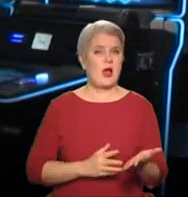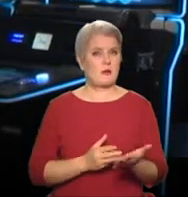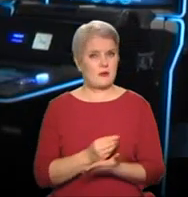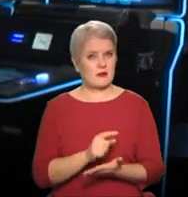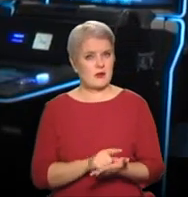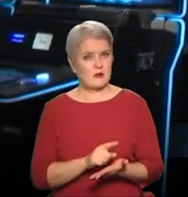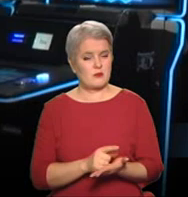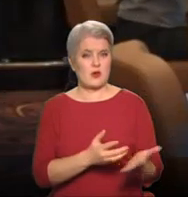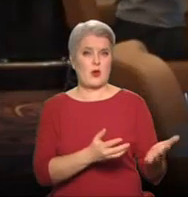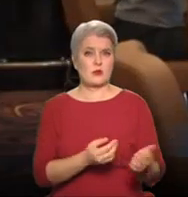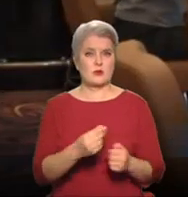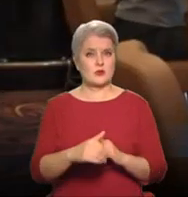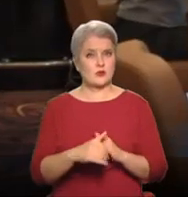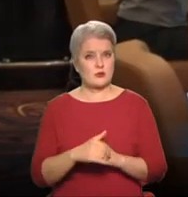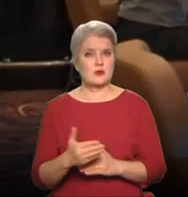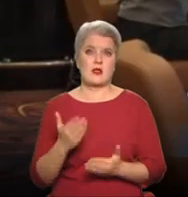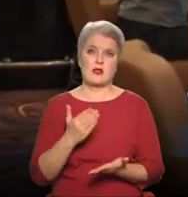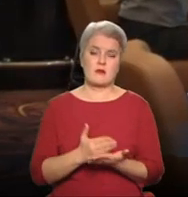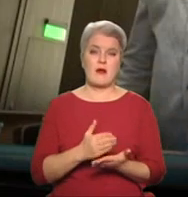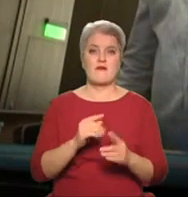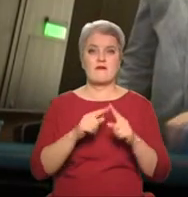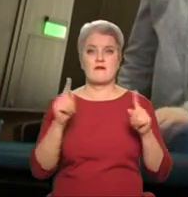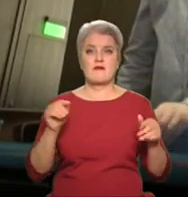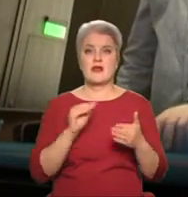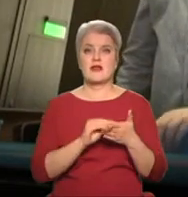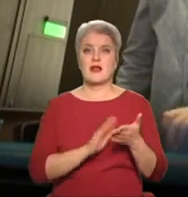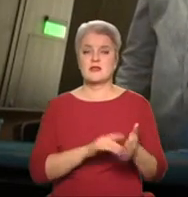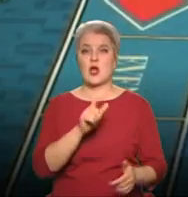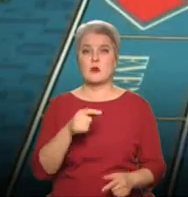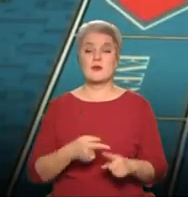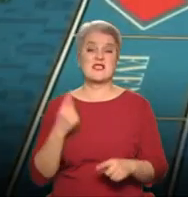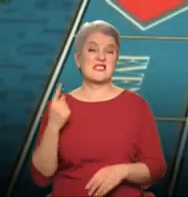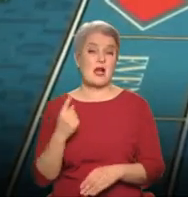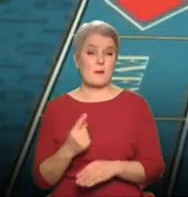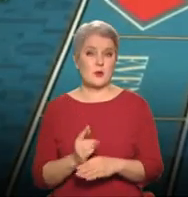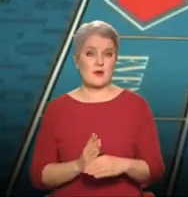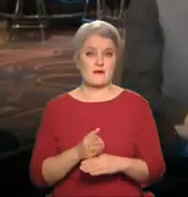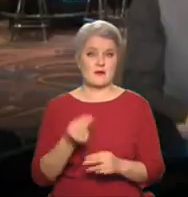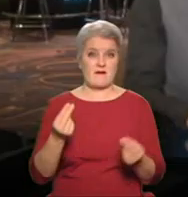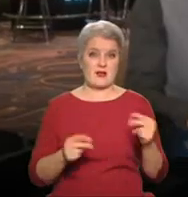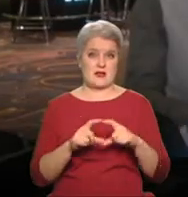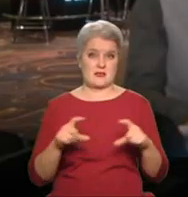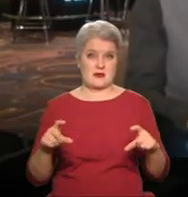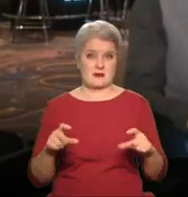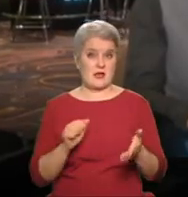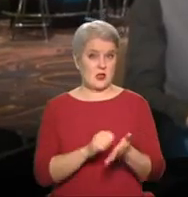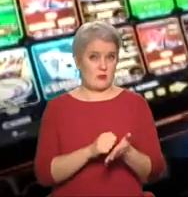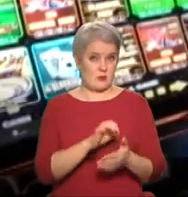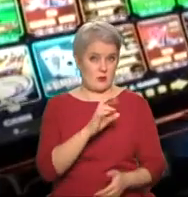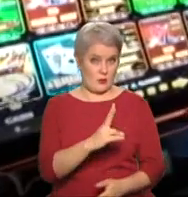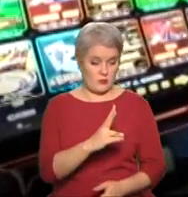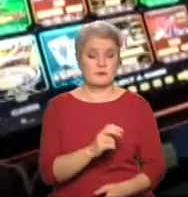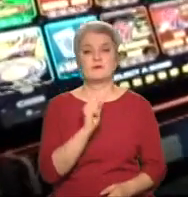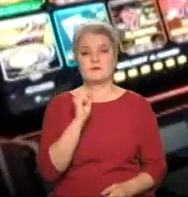субсидії. А також, чи немає його в реєстрі осіб, яким заборонено відвідувати гральні заклади. Якщо з документами все добре, то людина